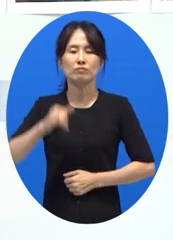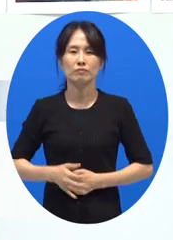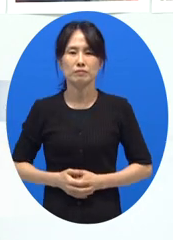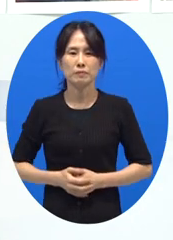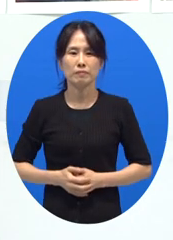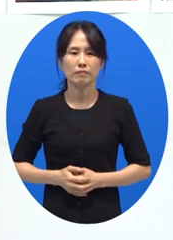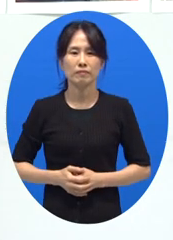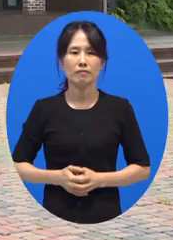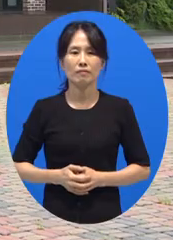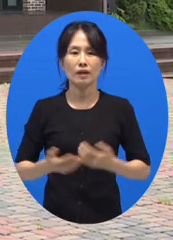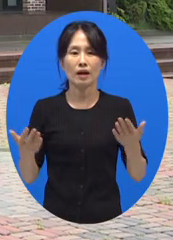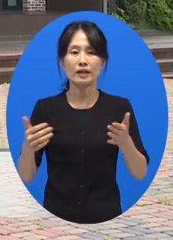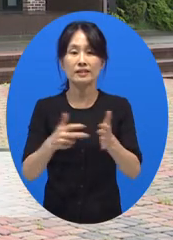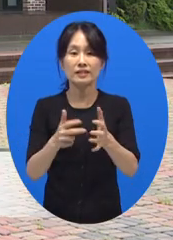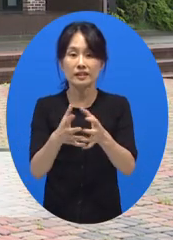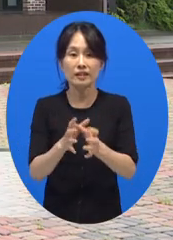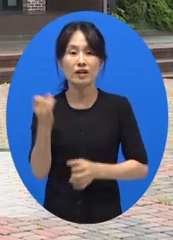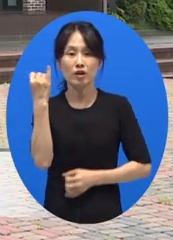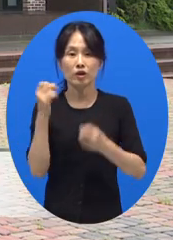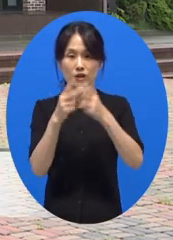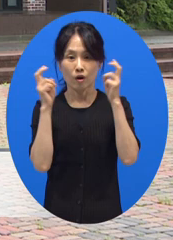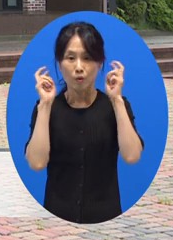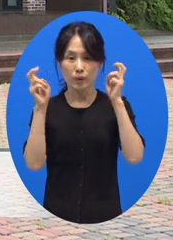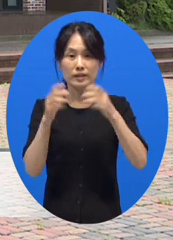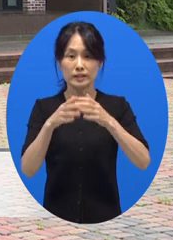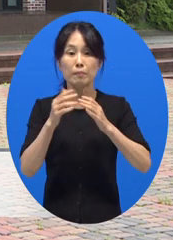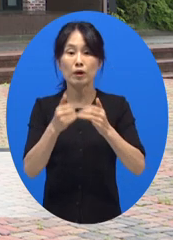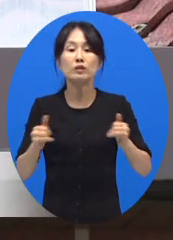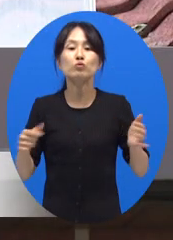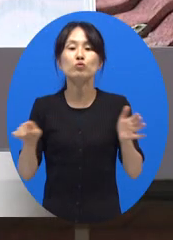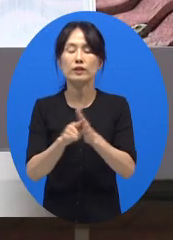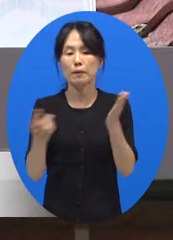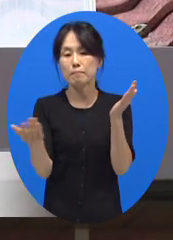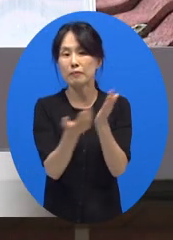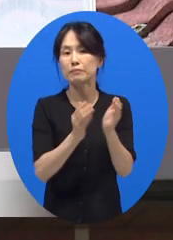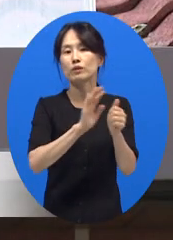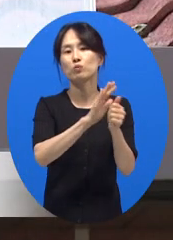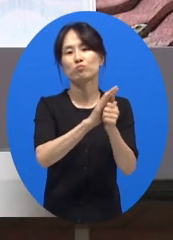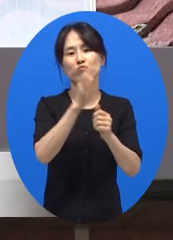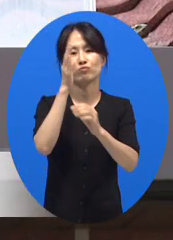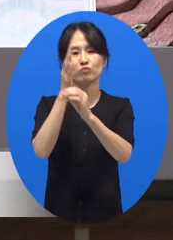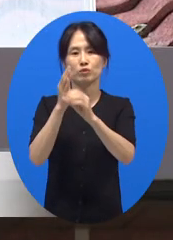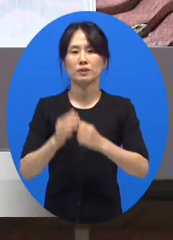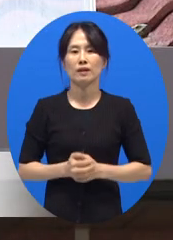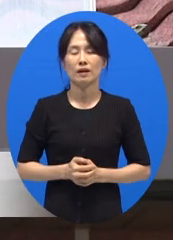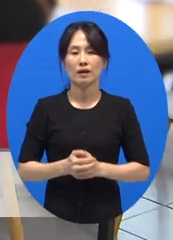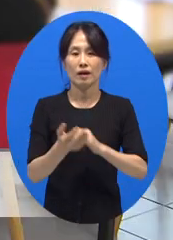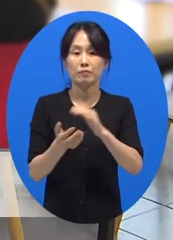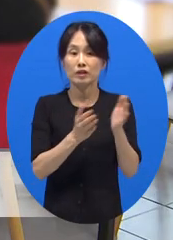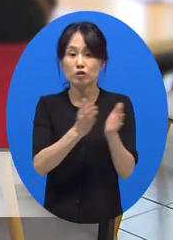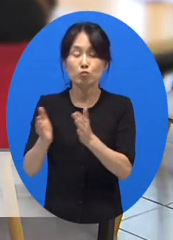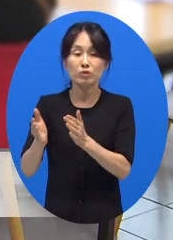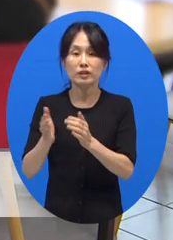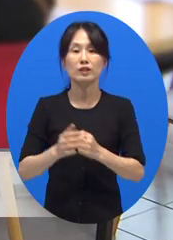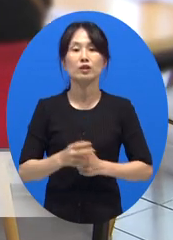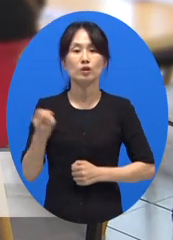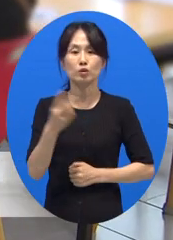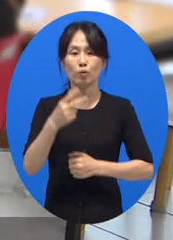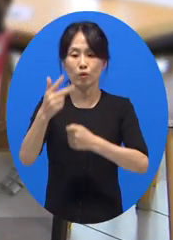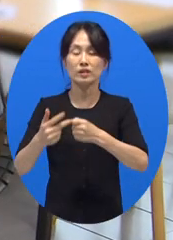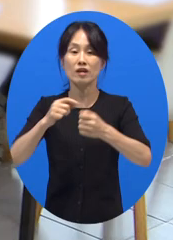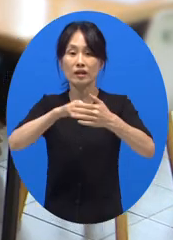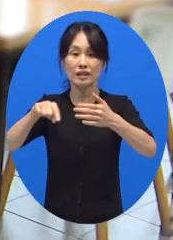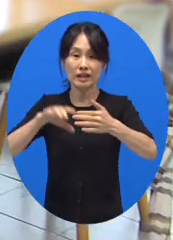도움을 많이 받고 있습니다. 경기도 일자리재단은 여성 창업인을 위한 맞춤형 지원을 펼치고 있습니다. 예비 창업